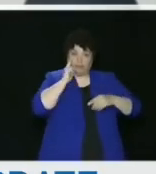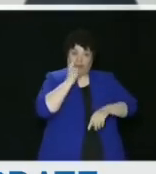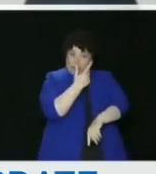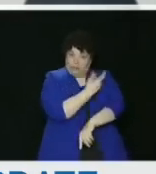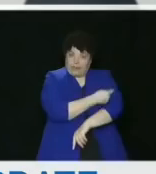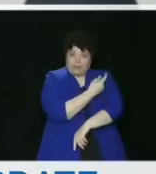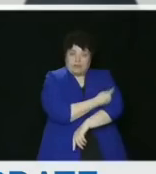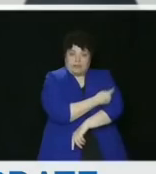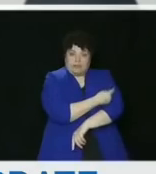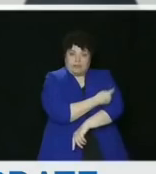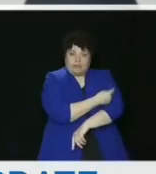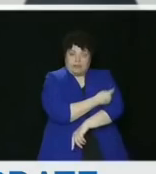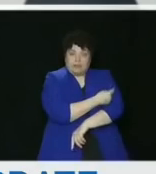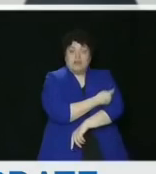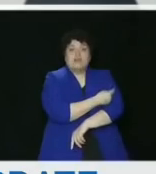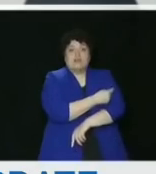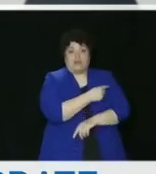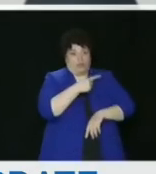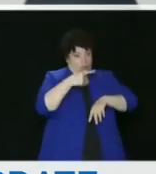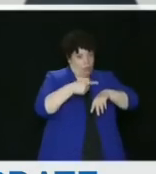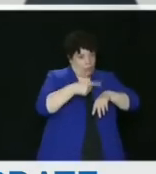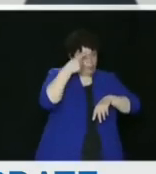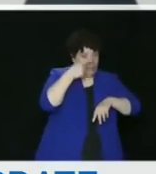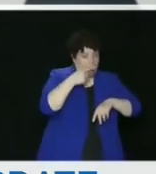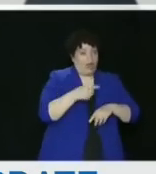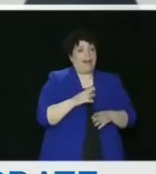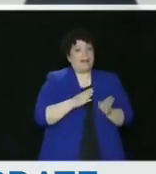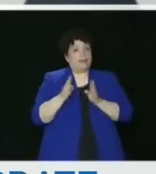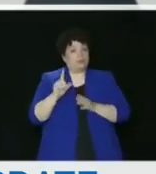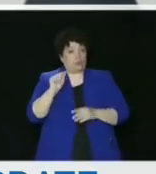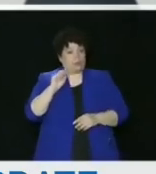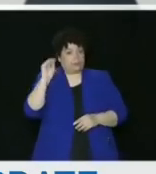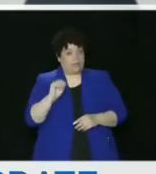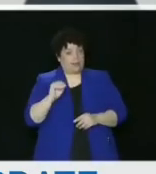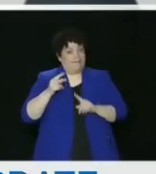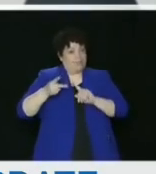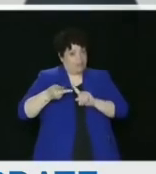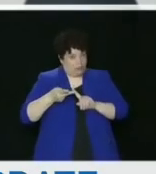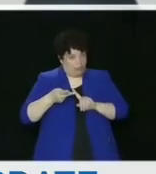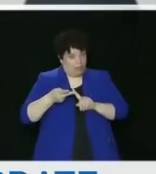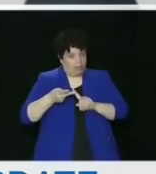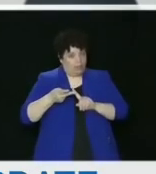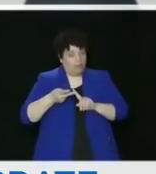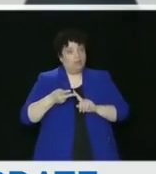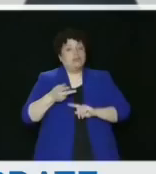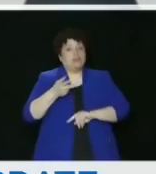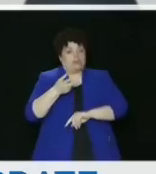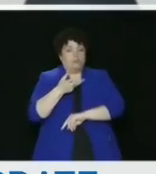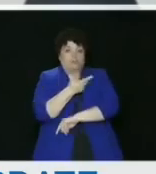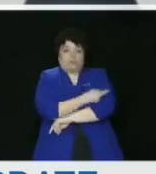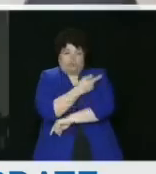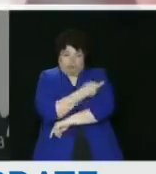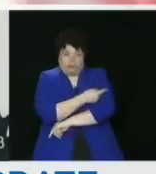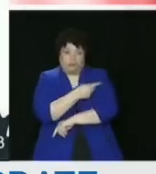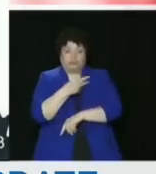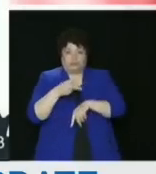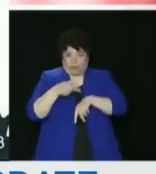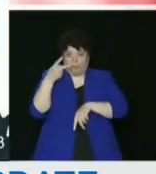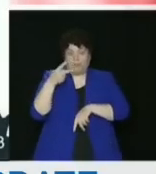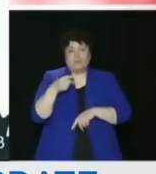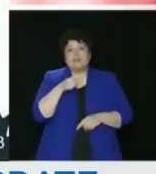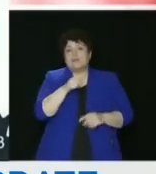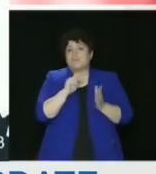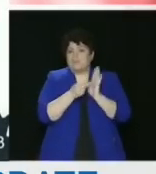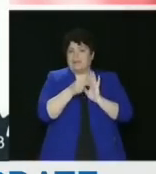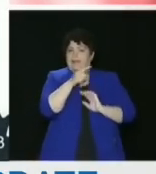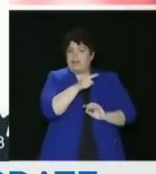première will have dose et received a 20% first auront dose reçu une and deuxième dose. 20% will have À ce received their moment, second les dose. mesures restrictives At this pourront point, commencer à restrictive être measures